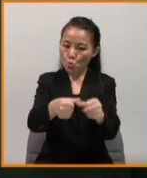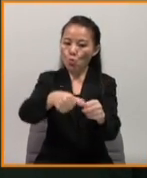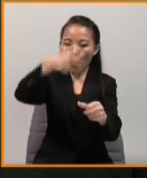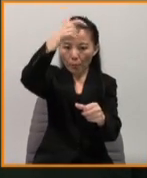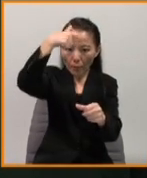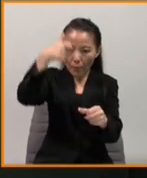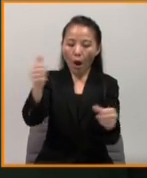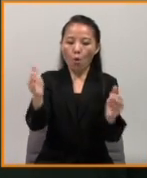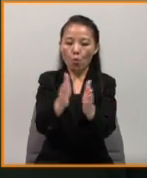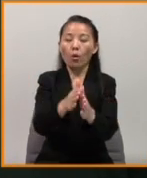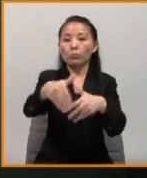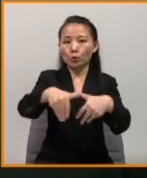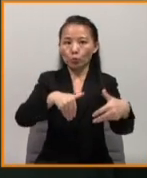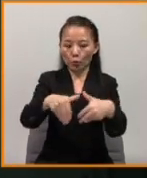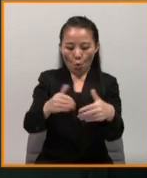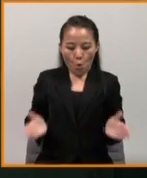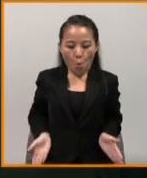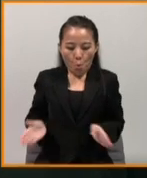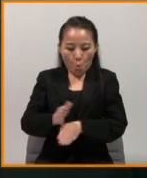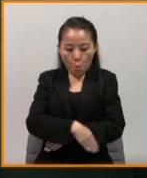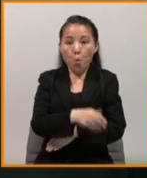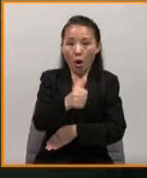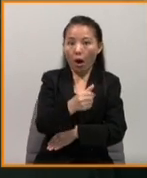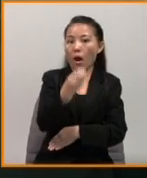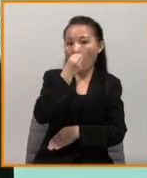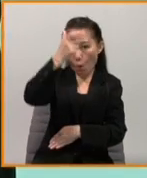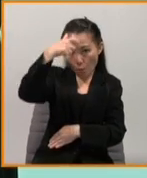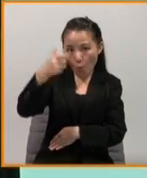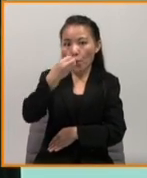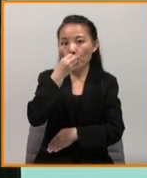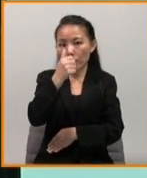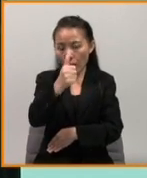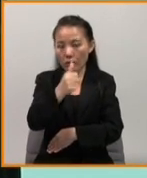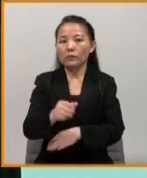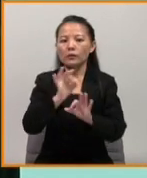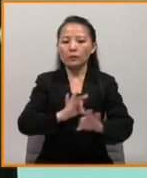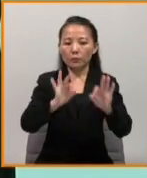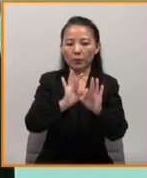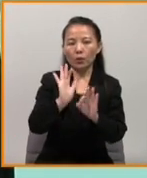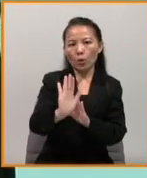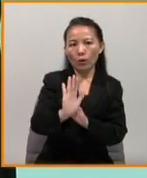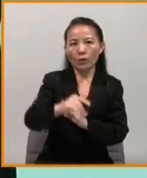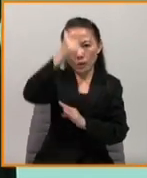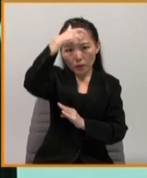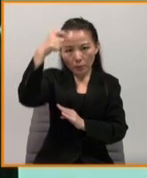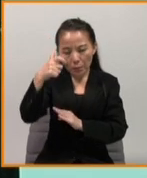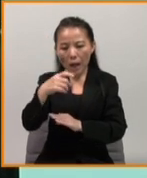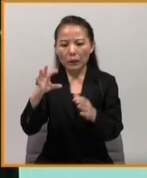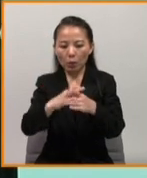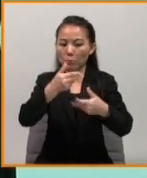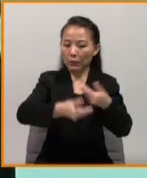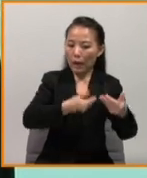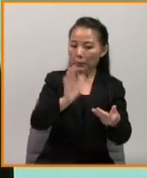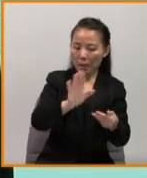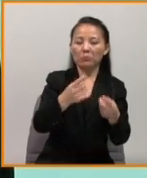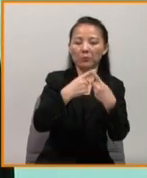ำตัวเป็นคนที่นู่นต้องนุ่งสลงปินเป็นกินอาหารเขาเป็นเรื่องใหญ่ที่พม่าไม่ใช่เรื่องตลาดแต่เป็นเรื่องการลง